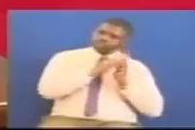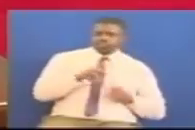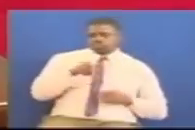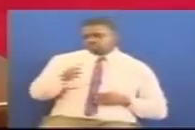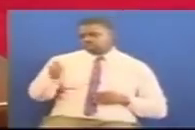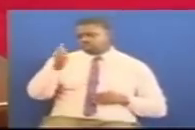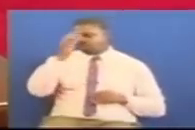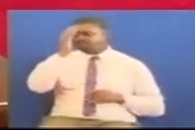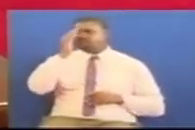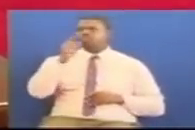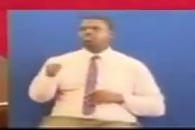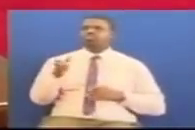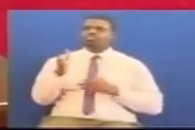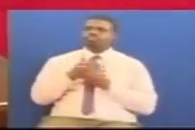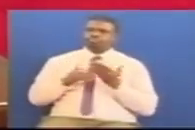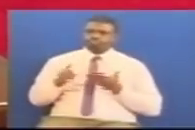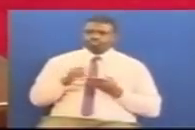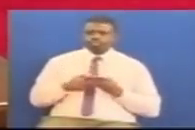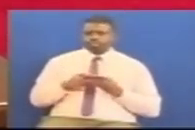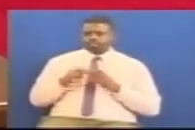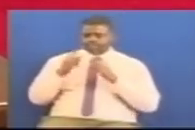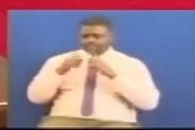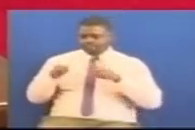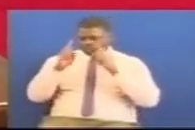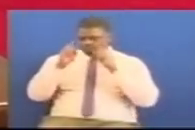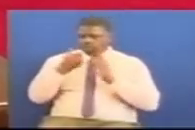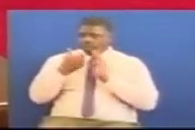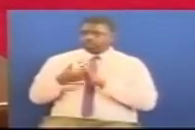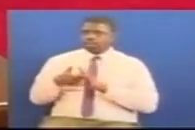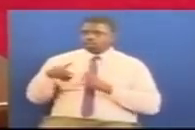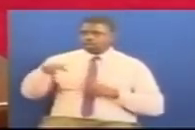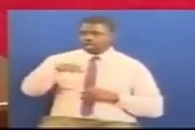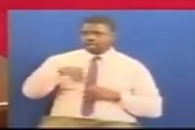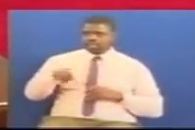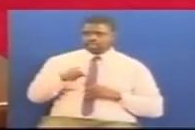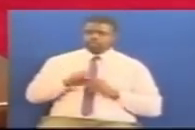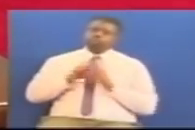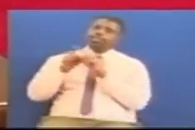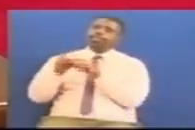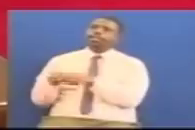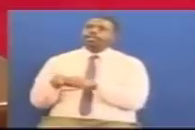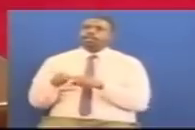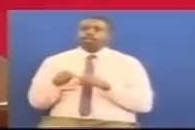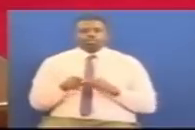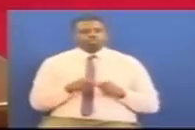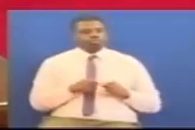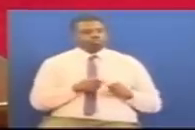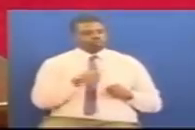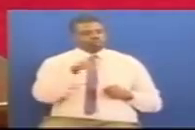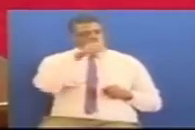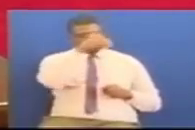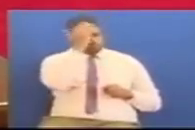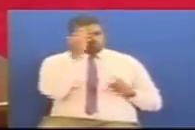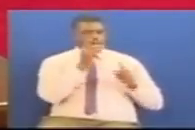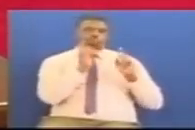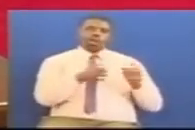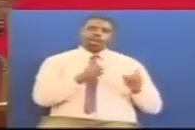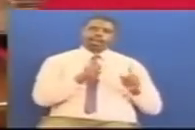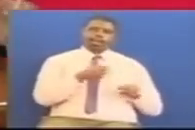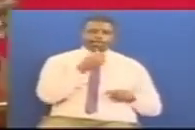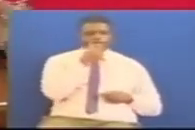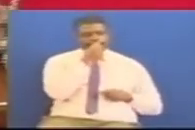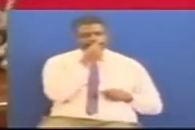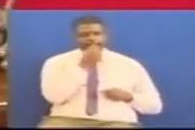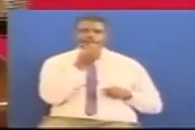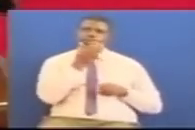anajua baadhi ya vyuo, kwa mfano chuo cha ardhi ambacho tumeenda, chuo cha mwalimu cha kumbukua Mwalimu Nyerere,